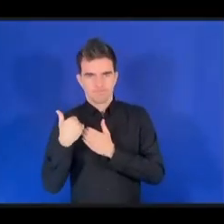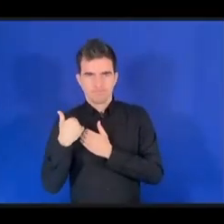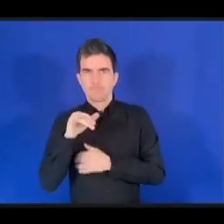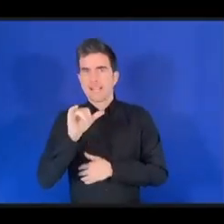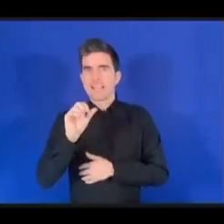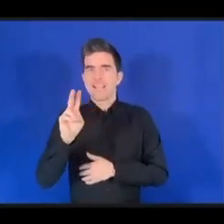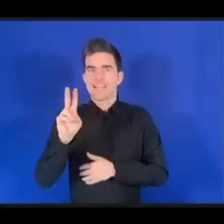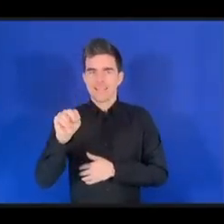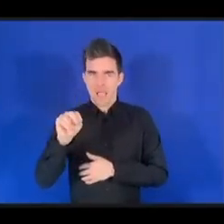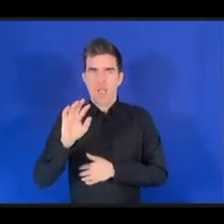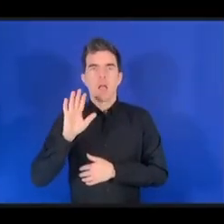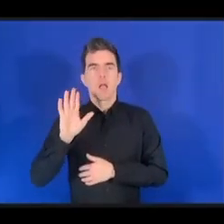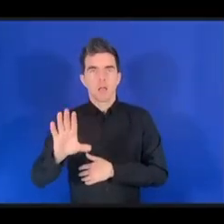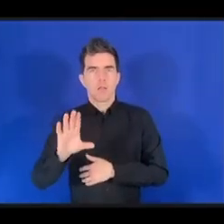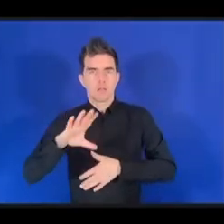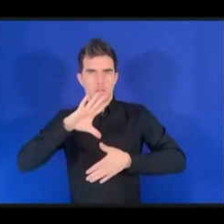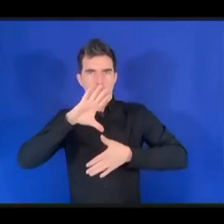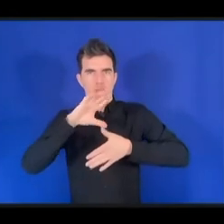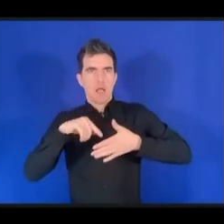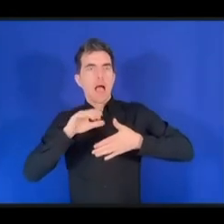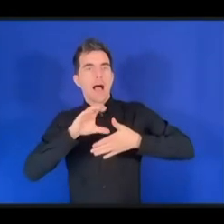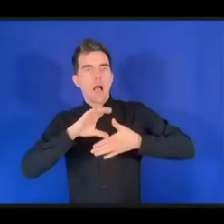ますお願いいたし